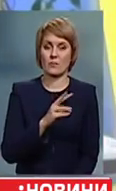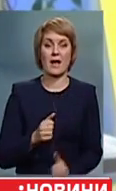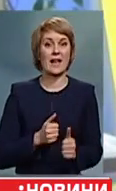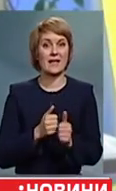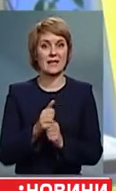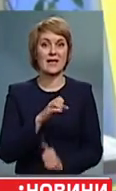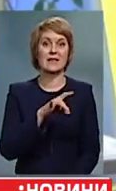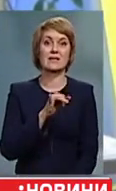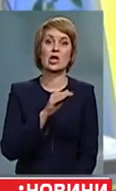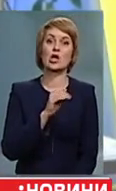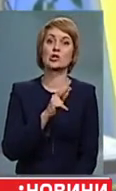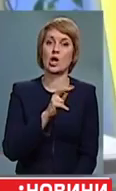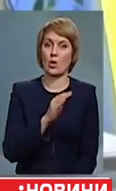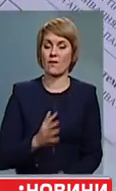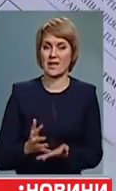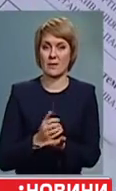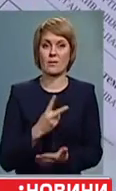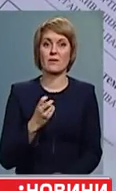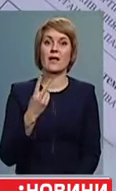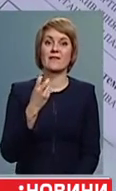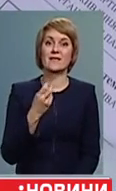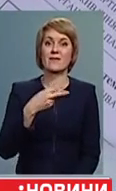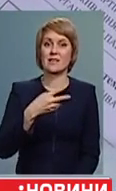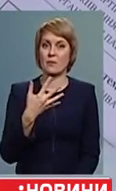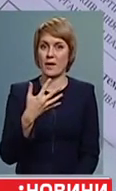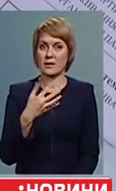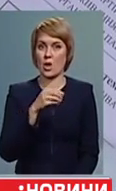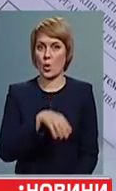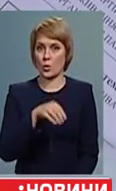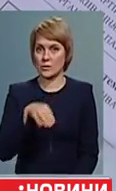лідирує Стрижаков, він набрав на 225 голосів більше.